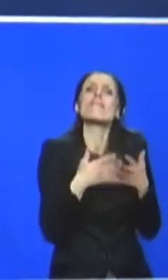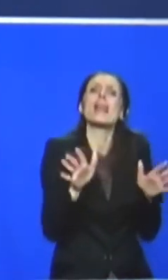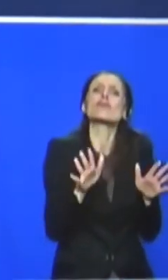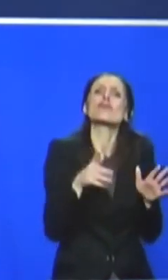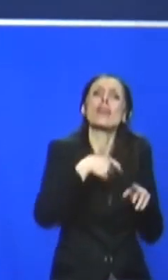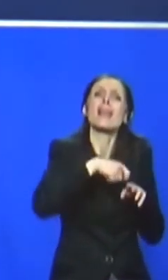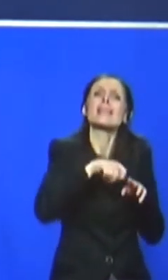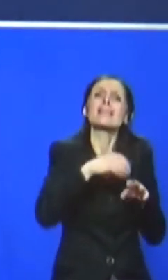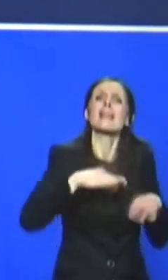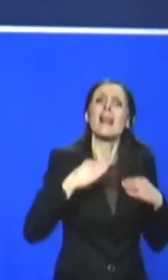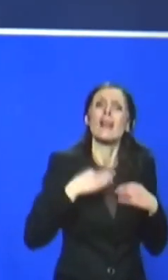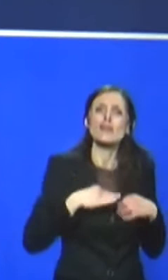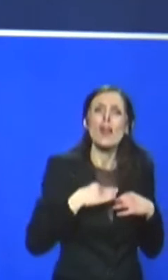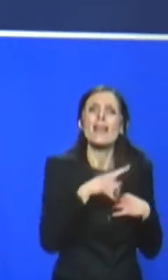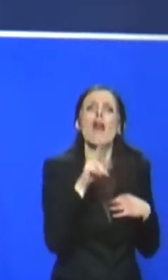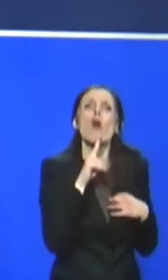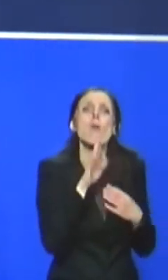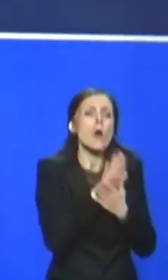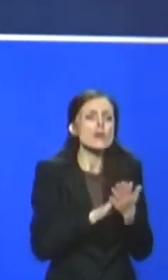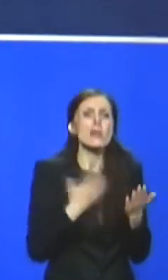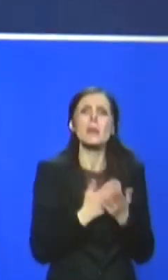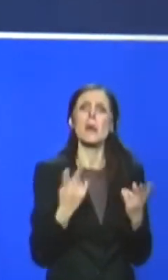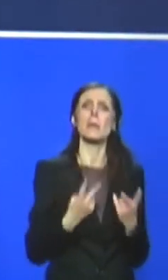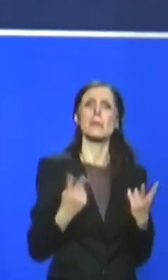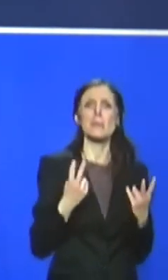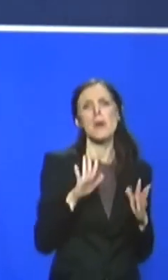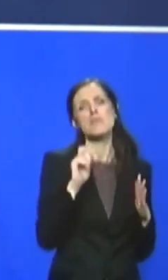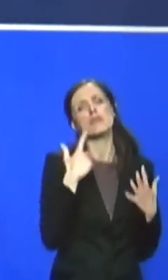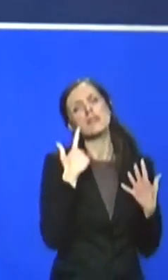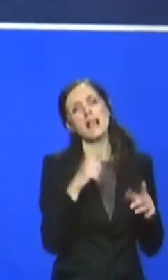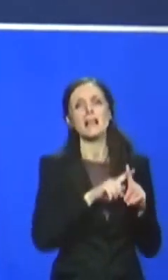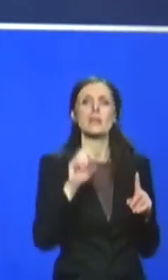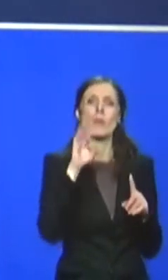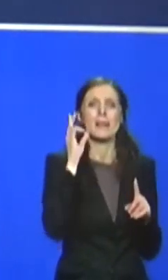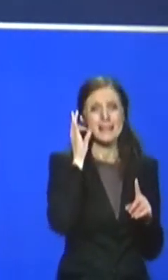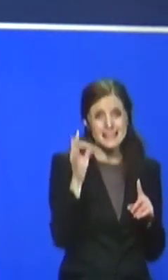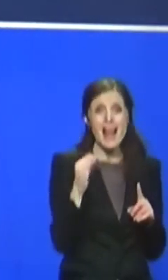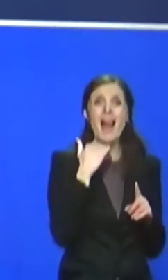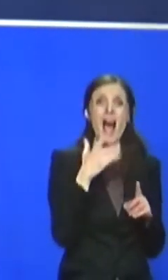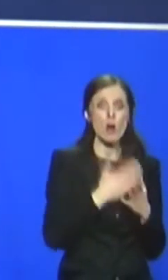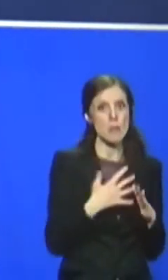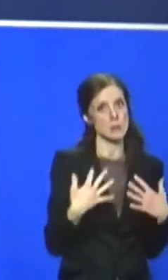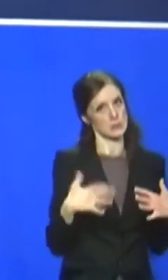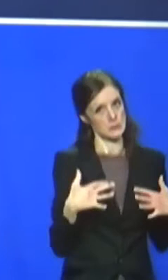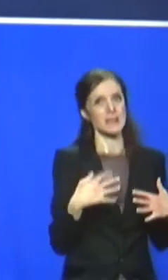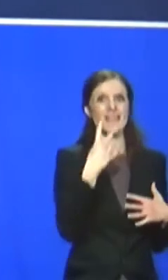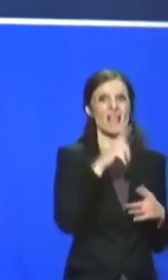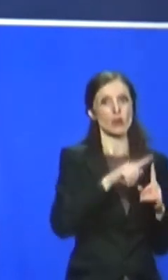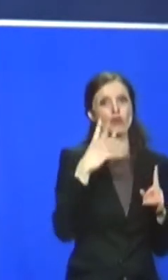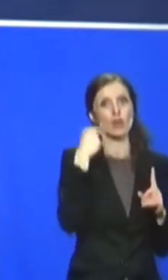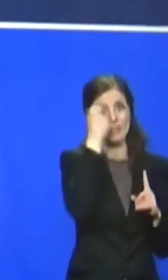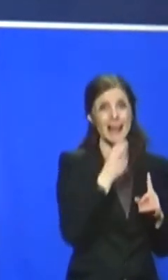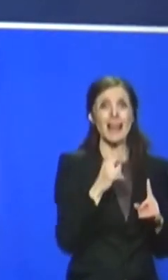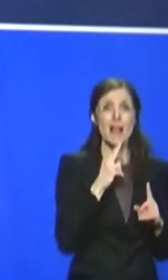između 7 dana i 2 nedelje. Oni koji imaju i ozbiljnu kliničku sliku, reč je od 2 do 4 nedelje, oni koji imaju najteže kliničke slike,